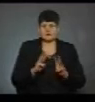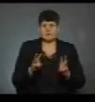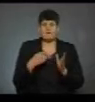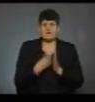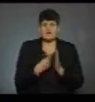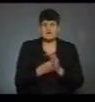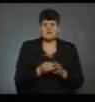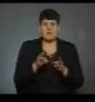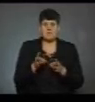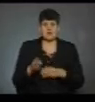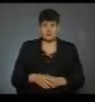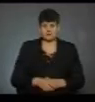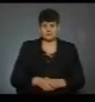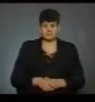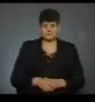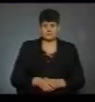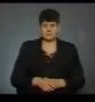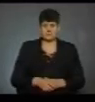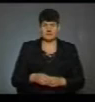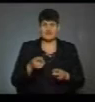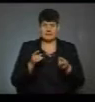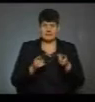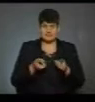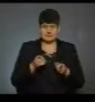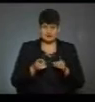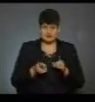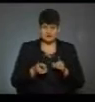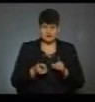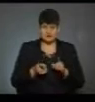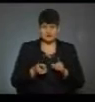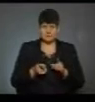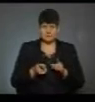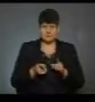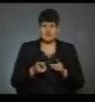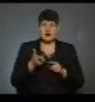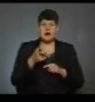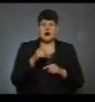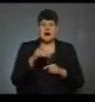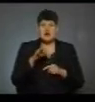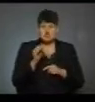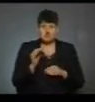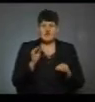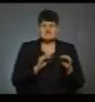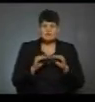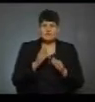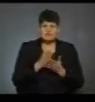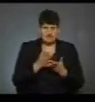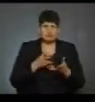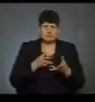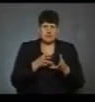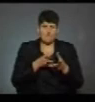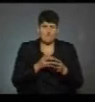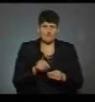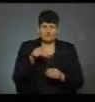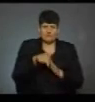вартість опалення. Дійсно, газова складова є найбільш впливовою в складі нашого тарифу і найбільше